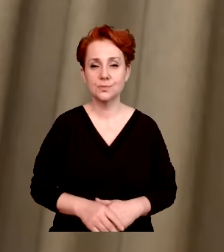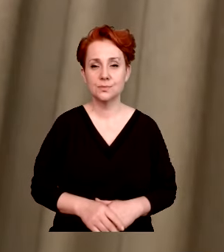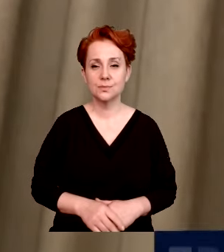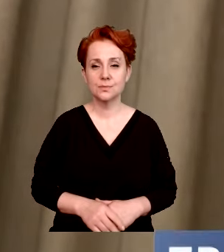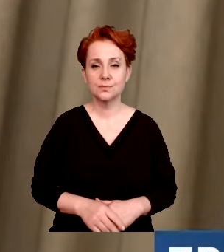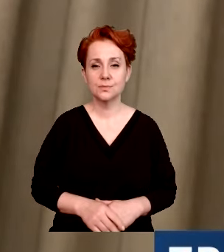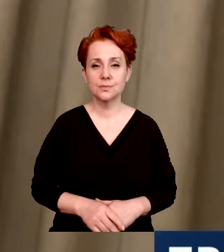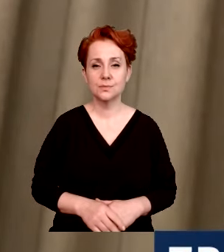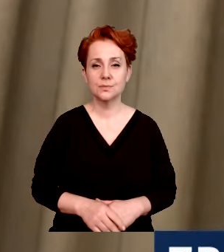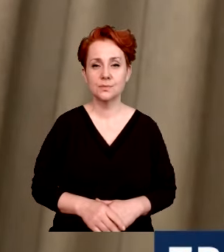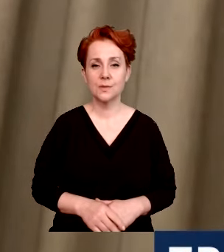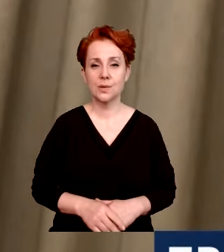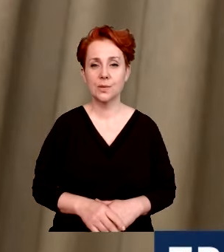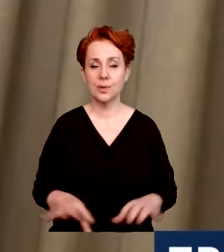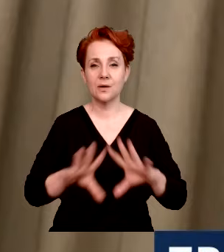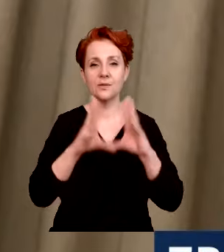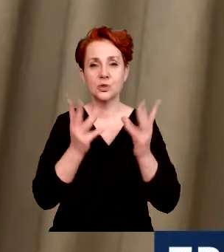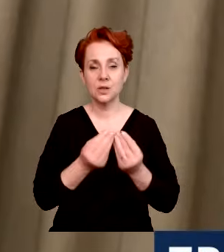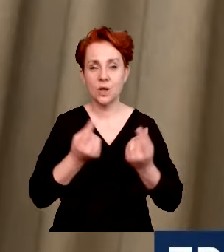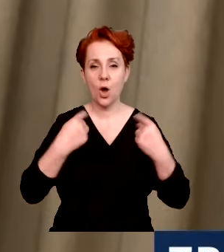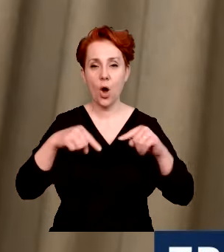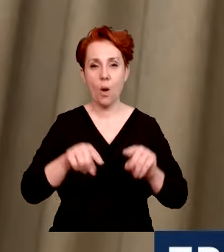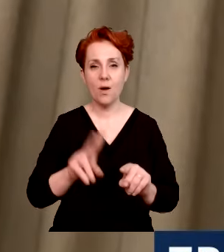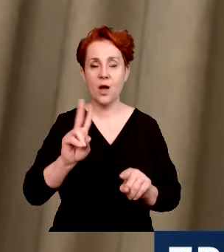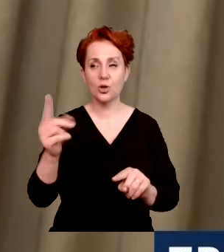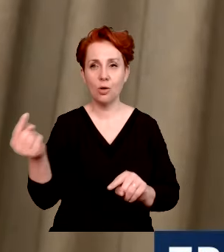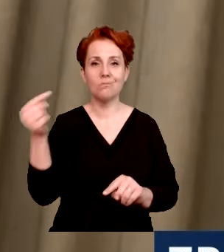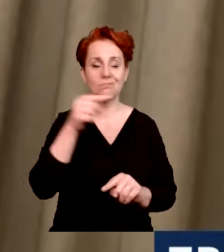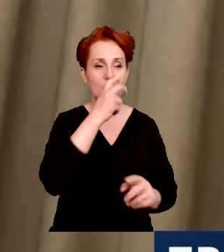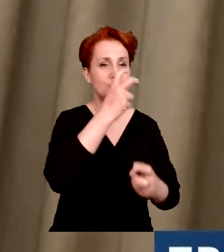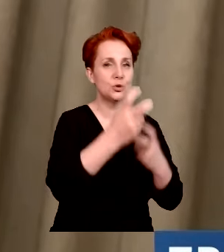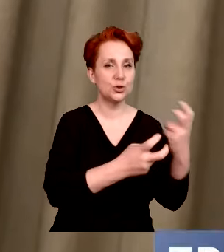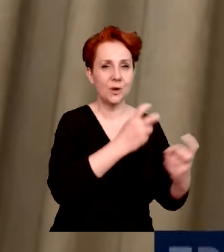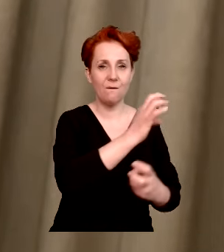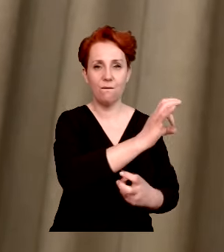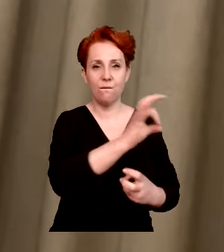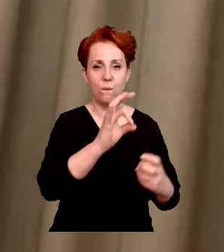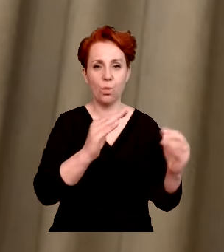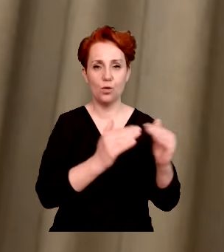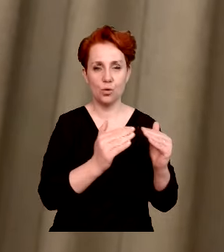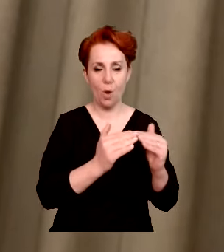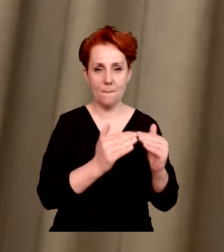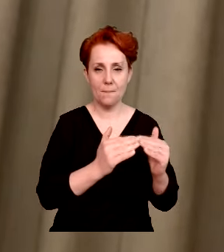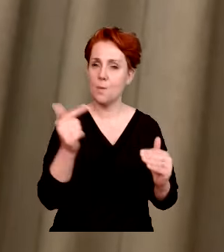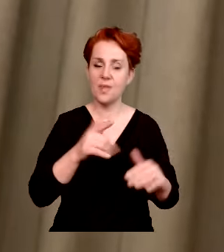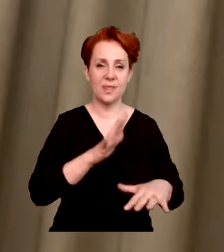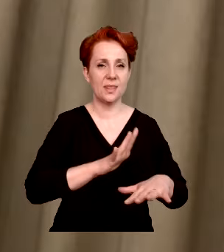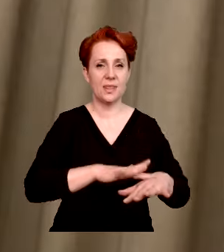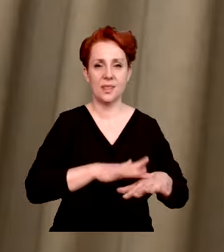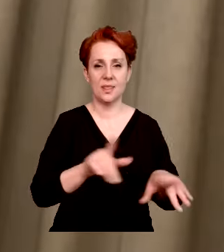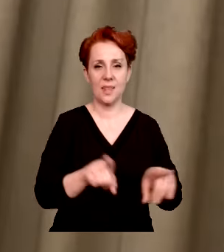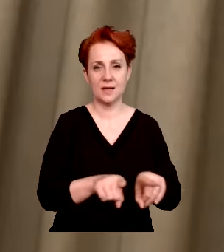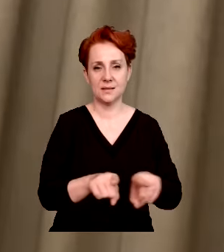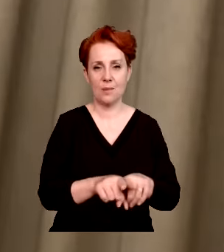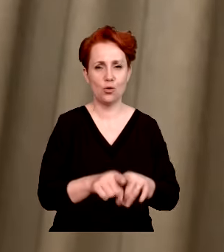Wszyscy obywatele, którzy są poddawani przeszukaniu, powinni być traktowani tak samo. I mnie o nic innego